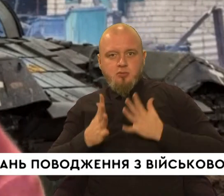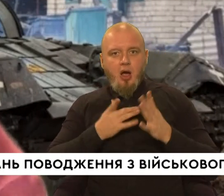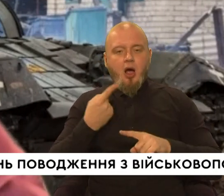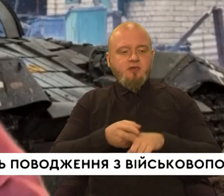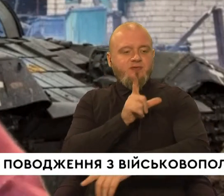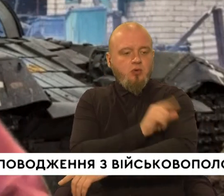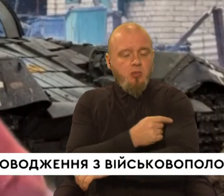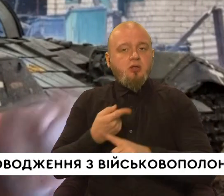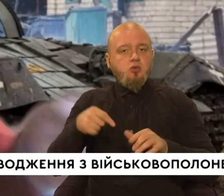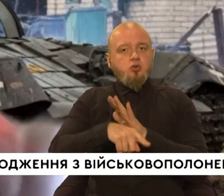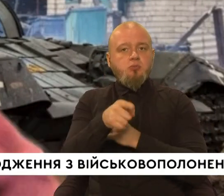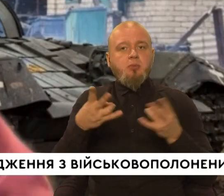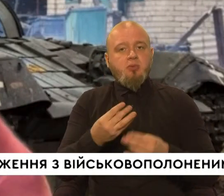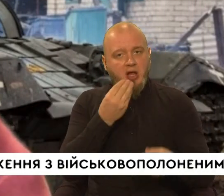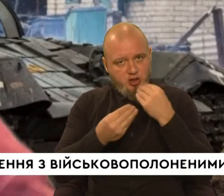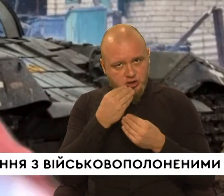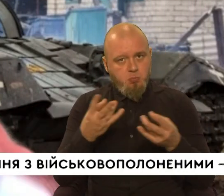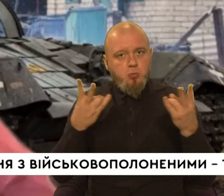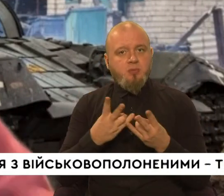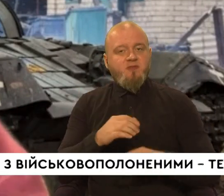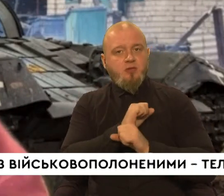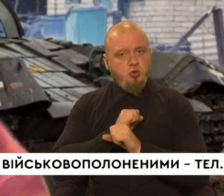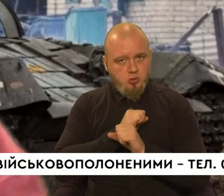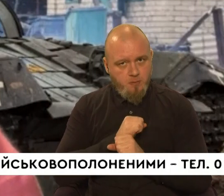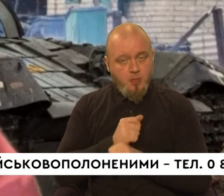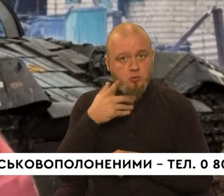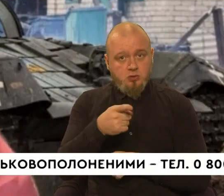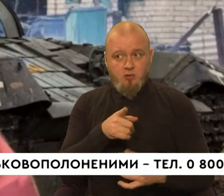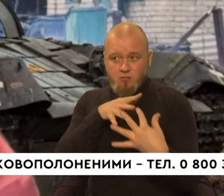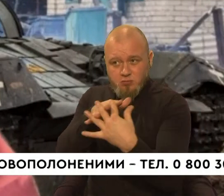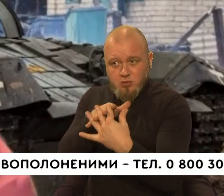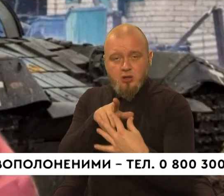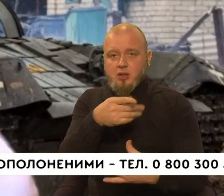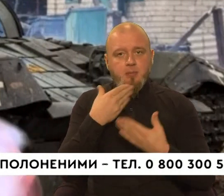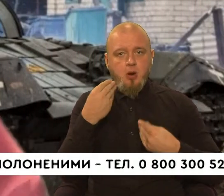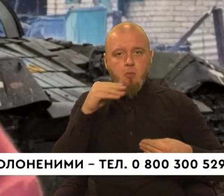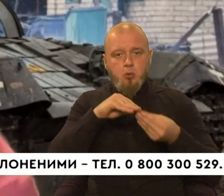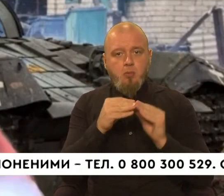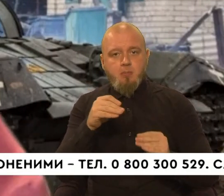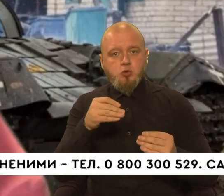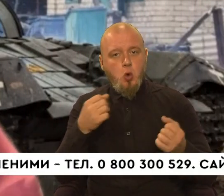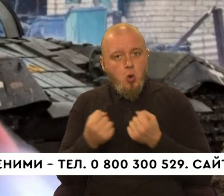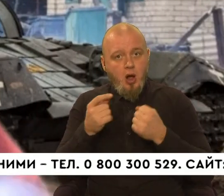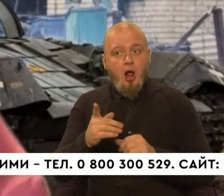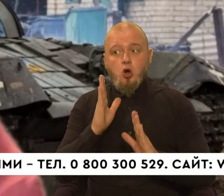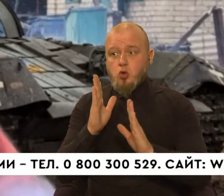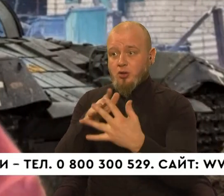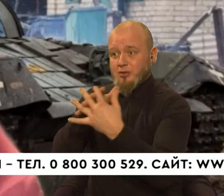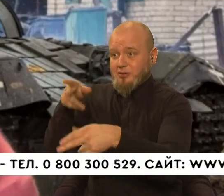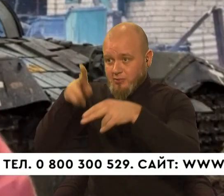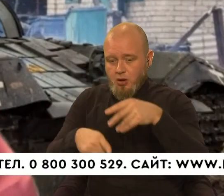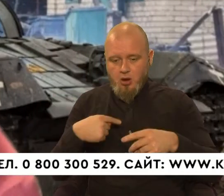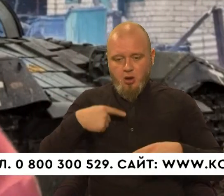Це означає, що тобі потрібна їжа, потрібен відпочинок. Коли ти у бою, ти не маєш проблем із холодом, але щойно він завершується,